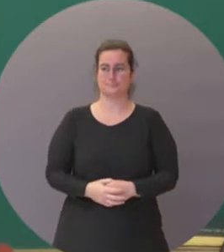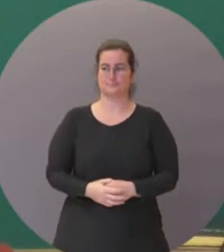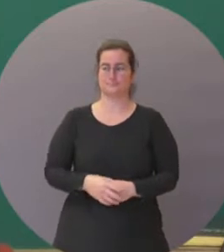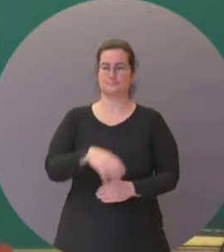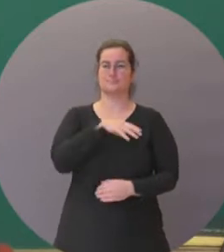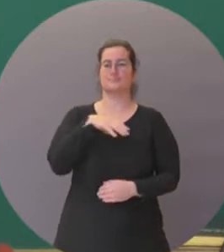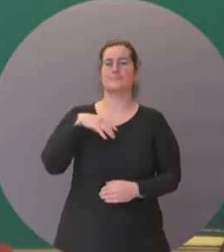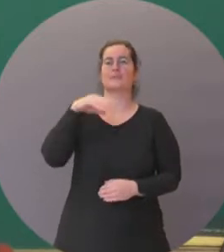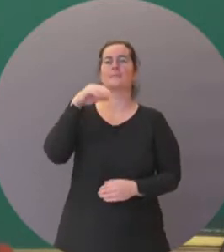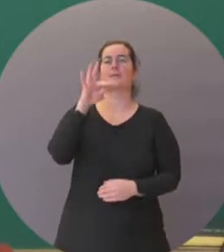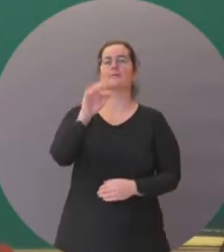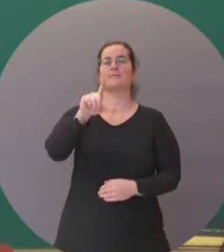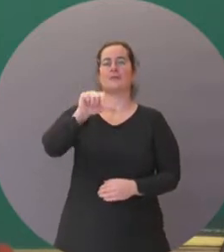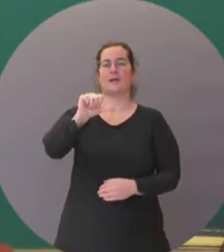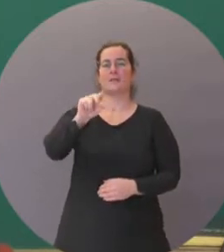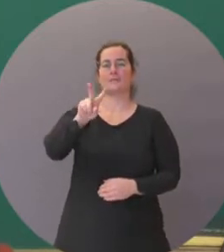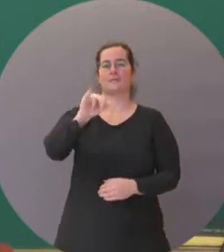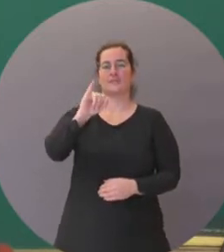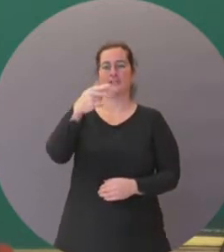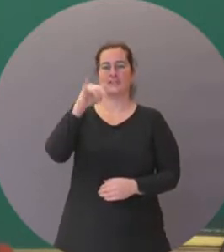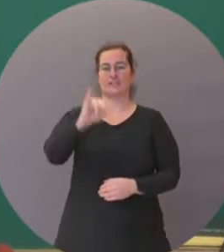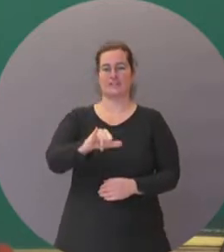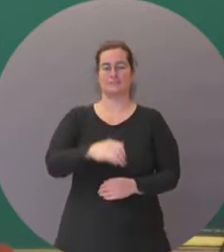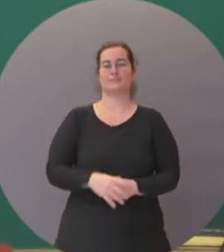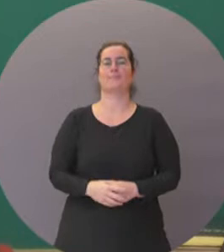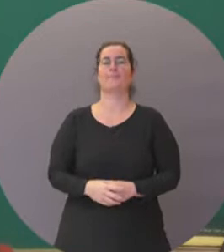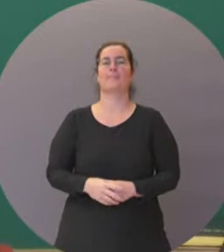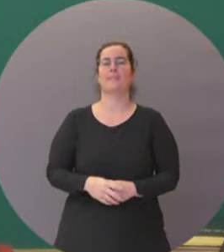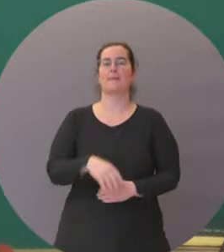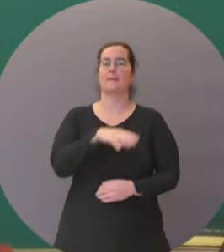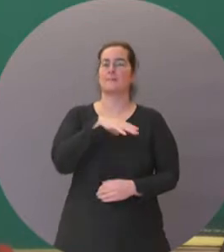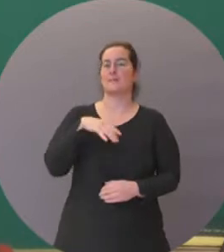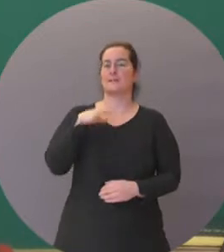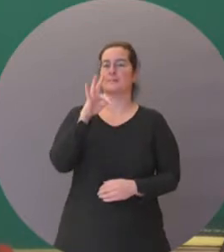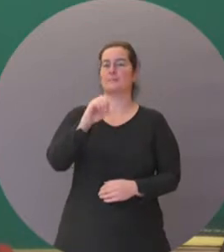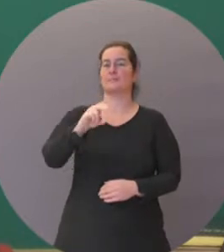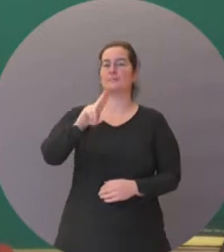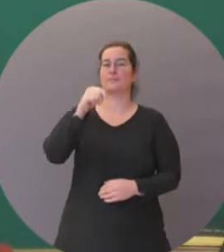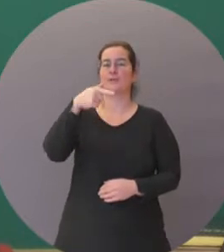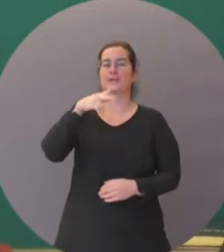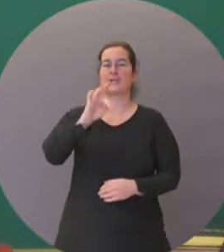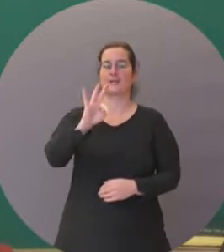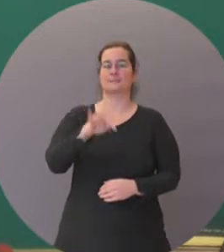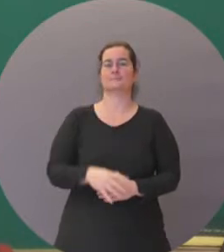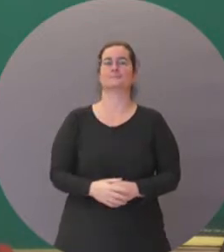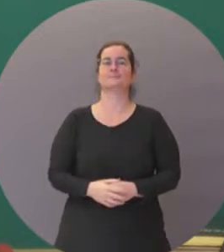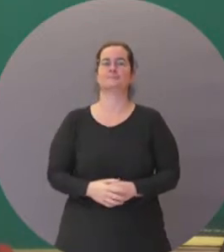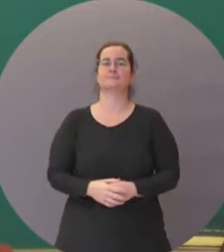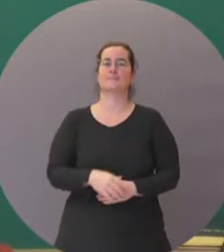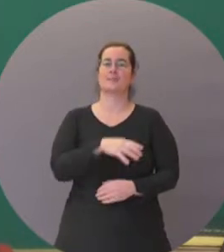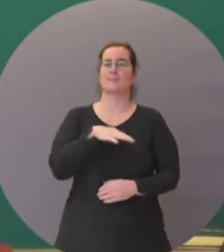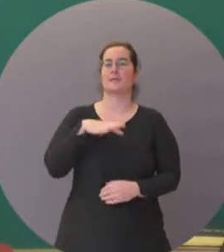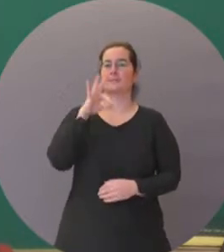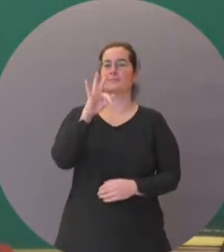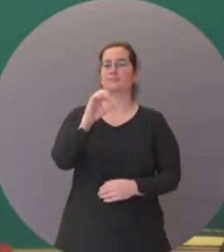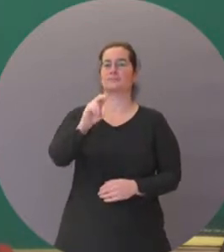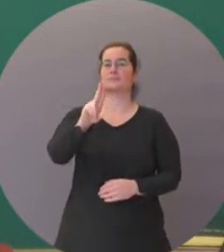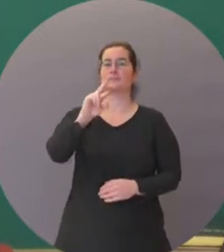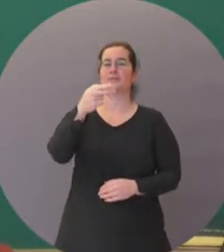madame Flavigny Catherine madame Fouquet Marie madame Fournier Maryline